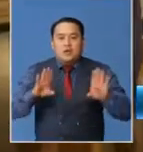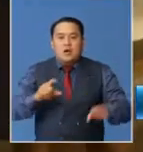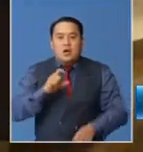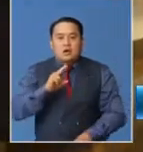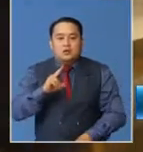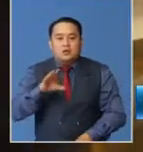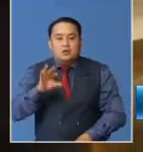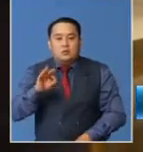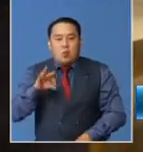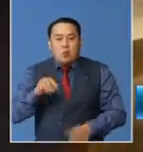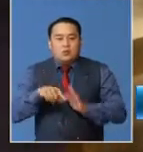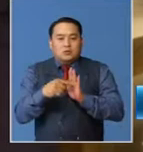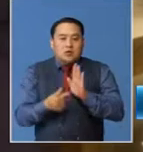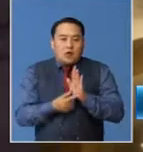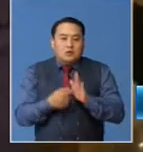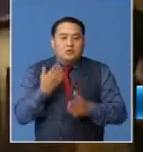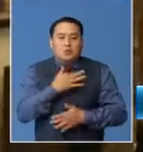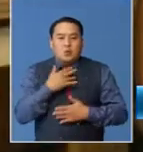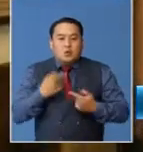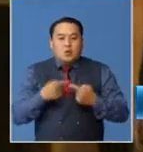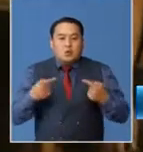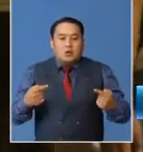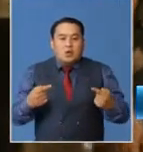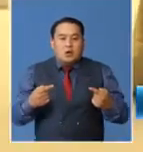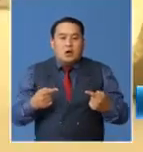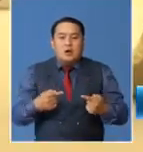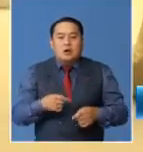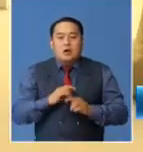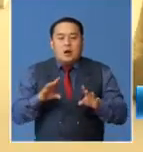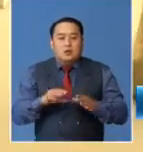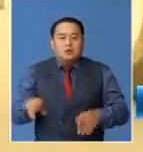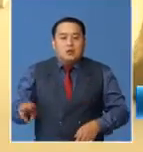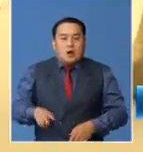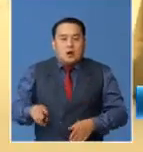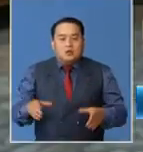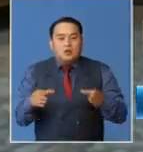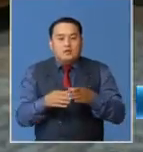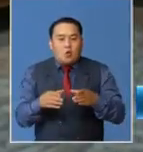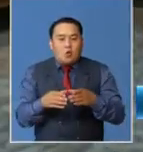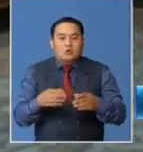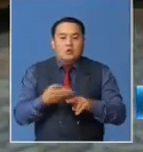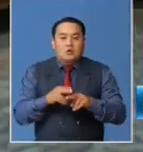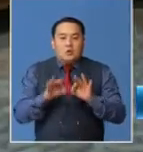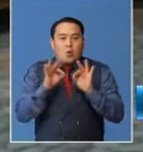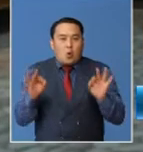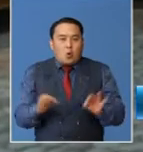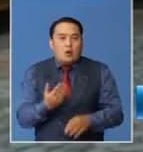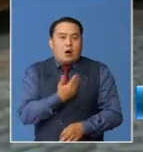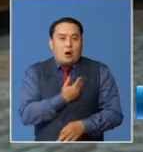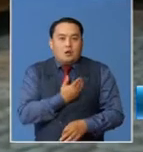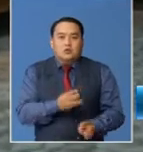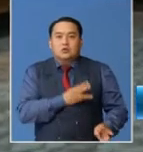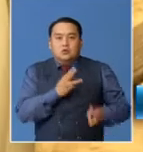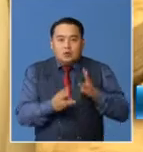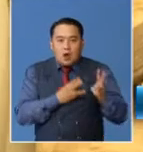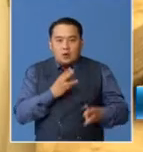выставки «Экспо-2017» и многие другие. Как признается директор Творца-школьников, таким образом они хотят дать